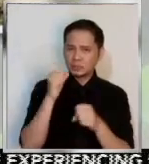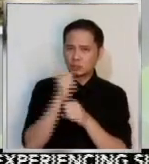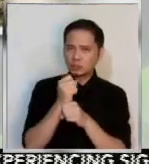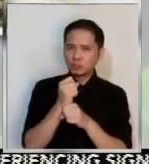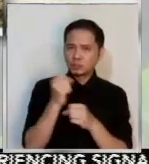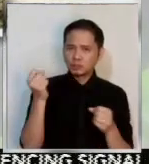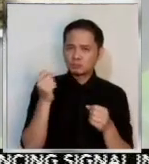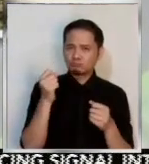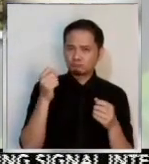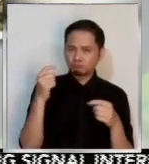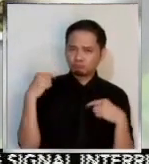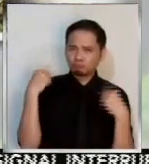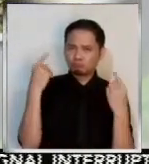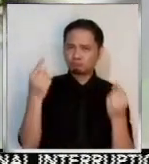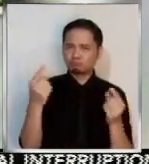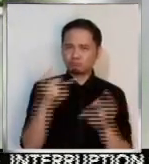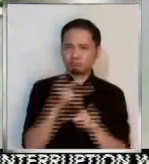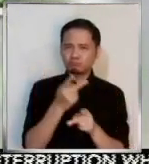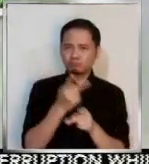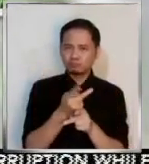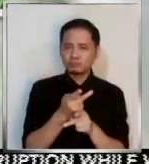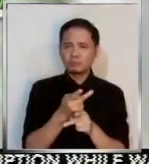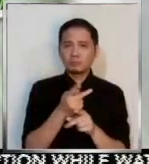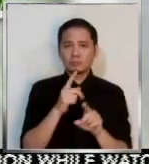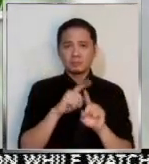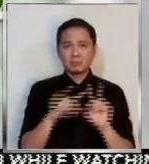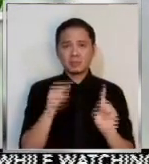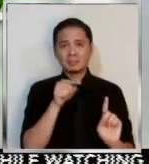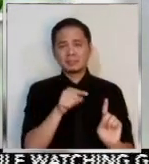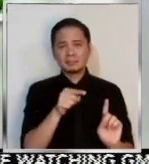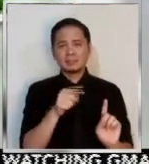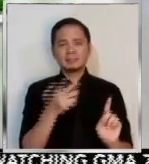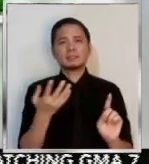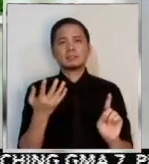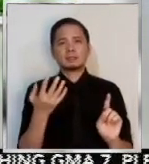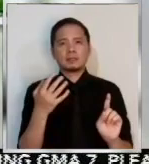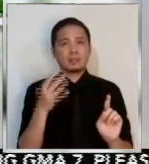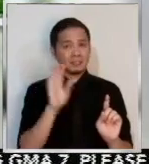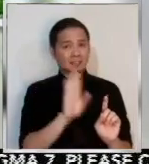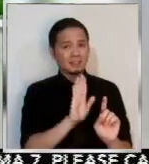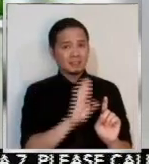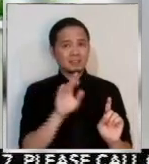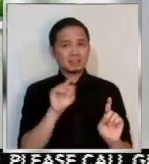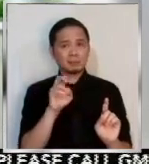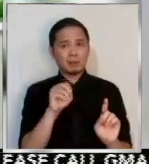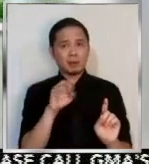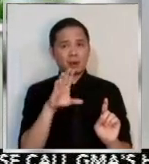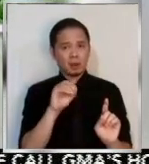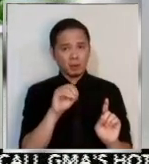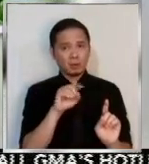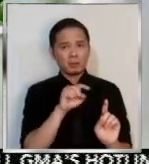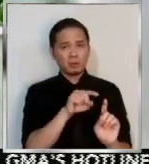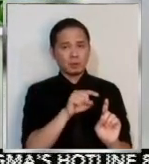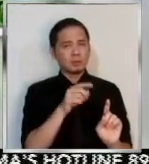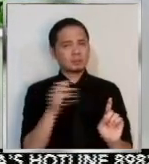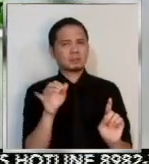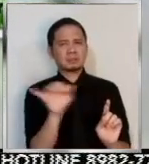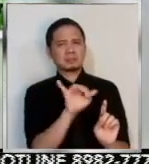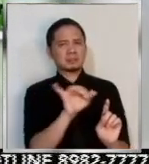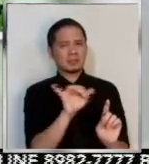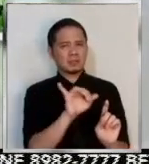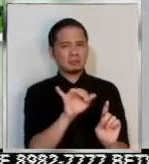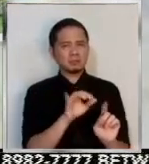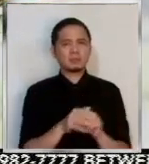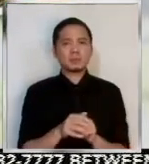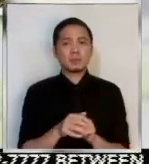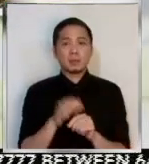agresibo, mabangis at mailap nito ng mga likas sa katangian ng isang Tamaraw. Inaayos ang DNR Tamaraw Conservation Program